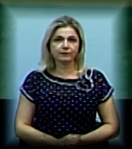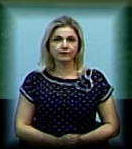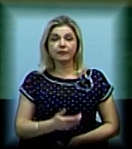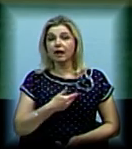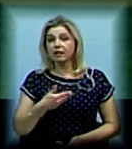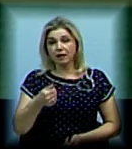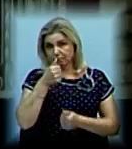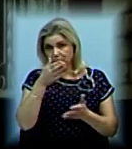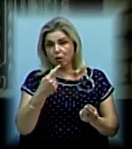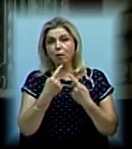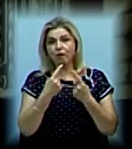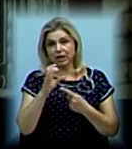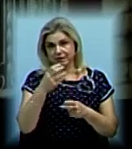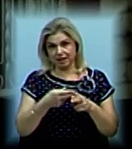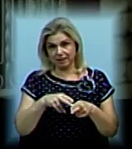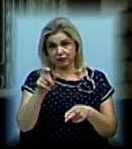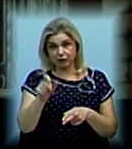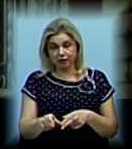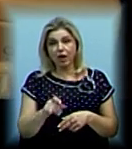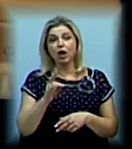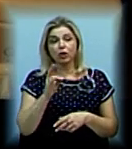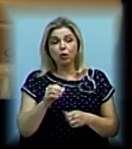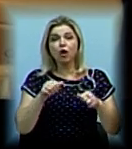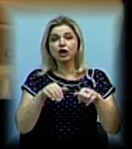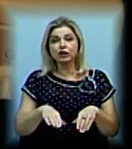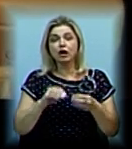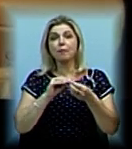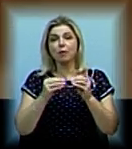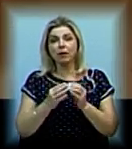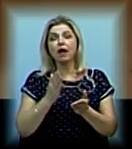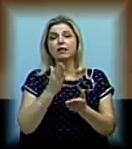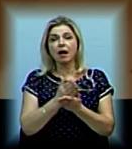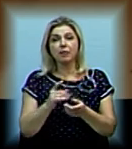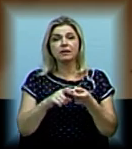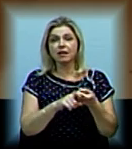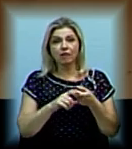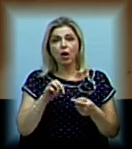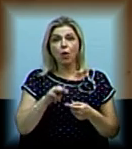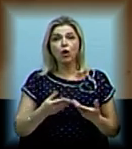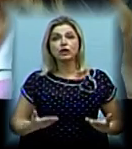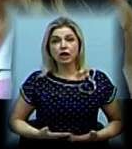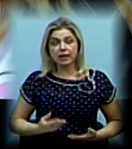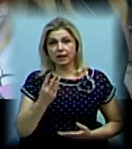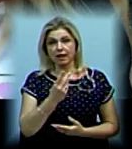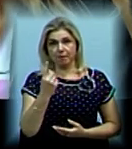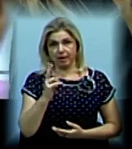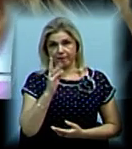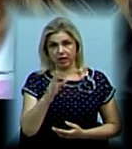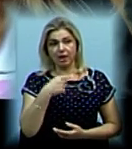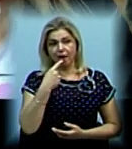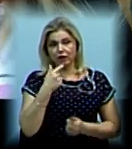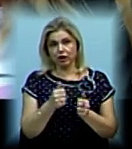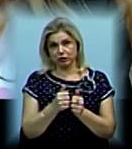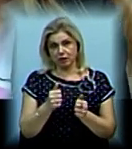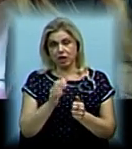Нам не вдалося поспілкуватися з цією людиною. Між тим, вирішення проблеми напряму залежить від мешканця 31-ї квартири, говорить Еліна Луцкевич.